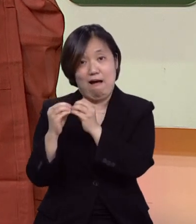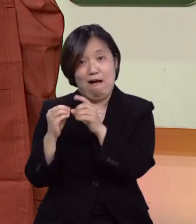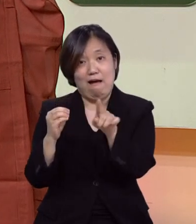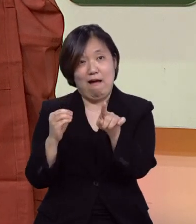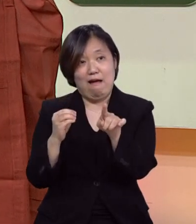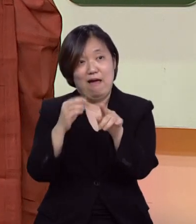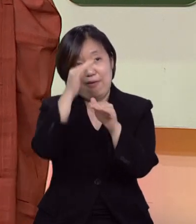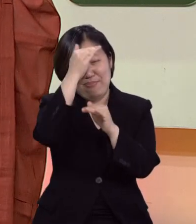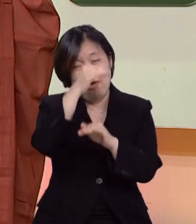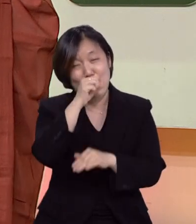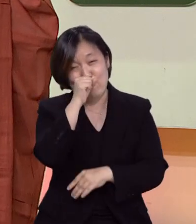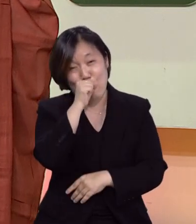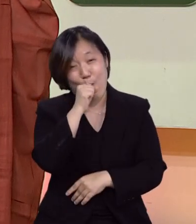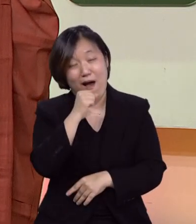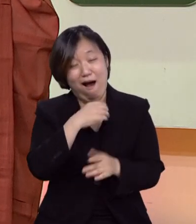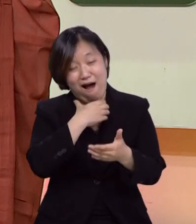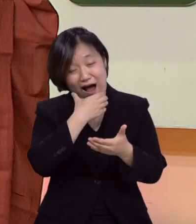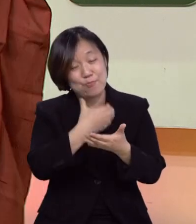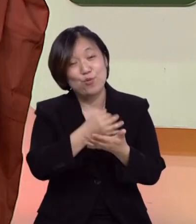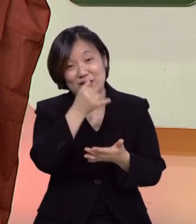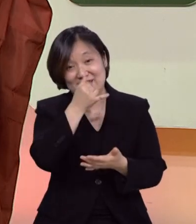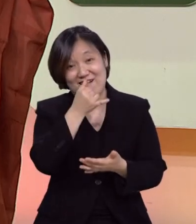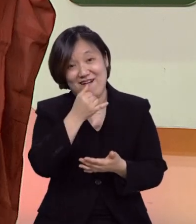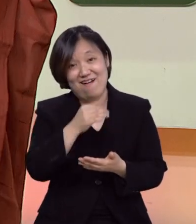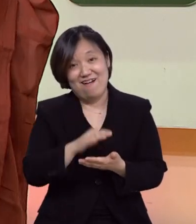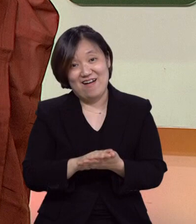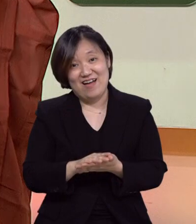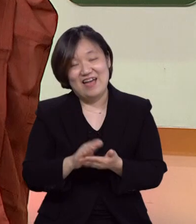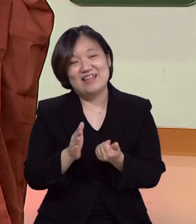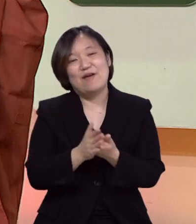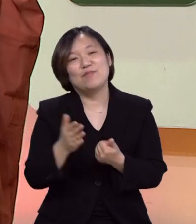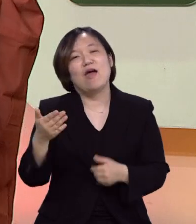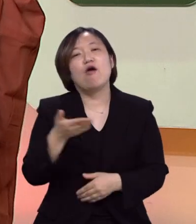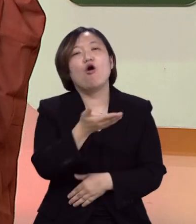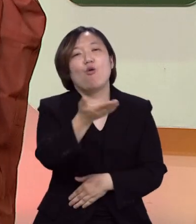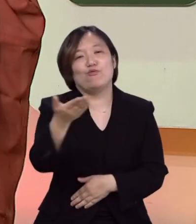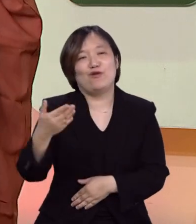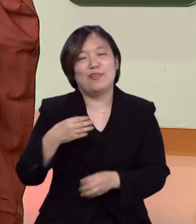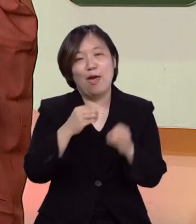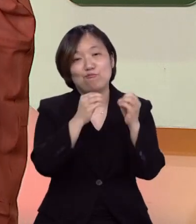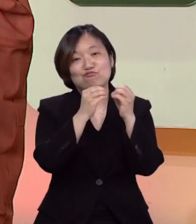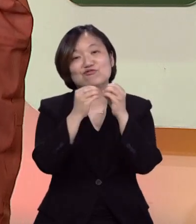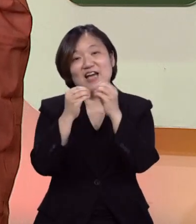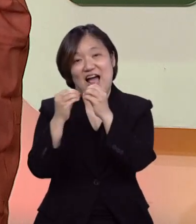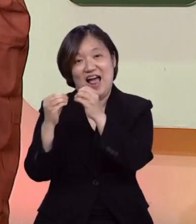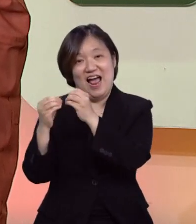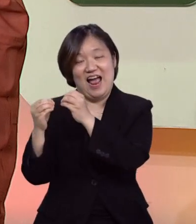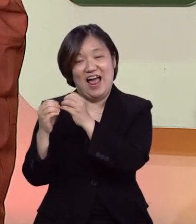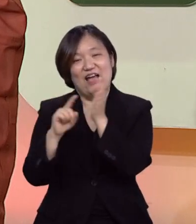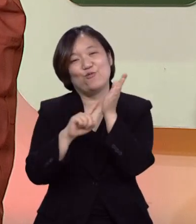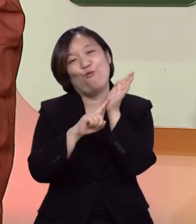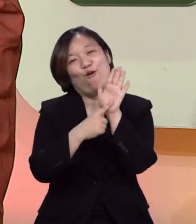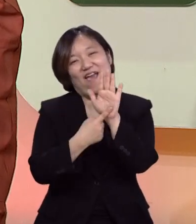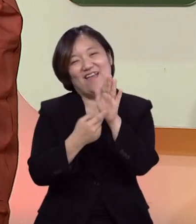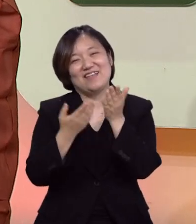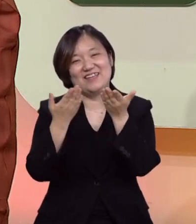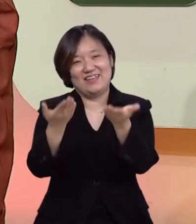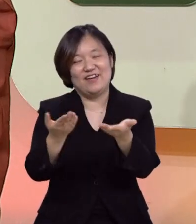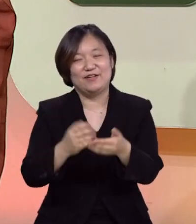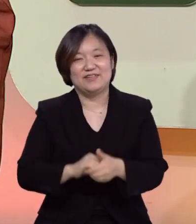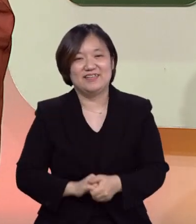되새겼으면 하는 그 말씀 그 몇 문장을 제가 이렇게 좀 담아 왔습니다